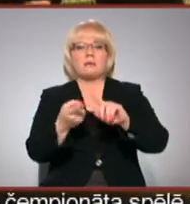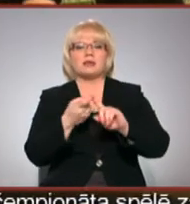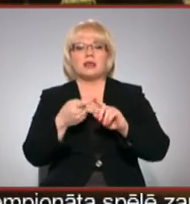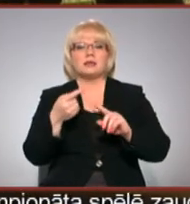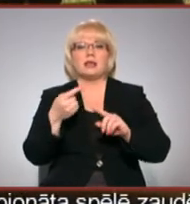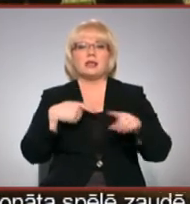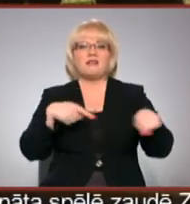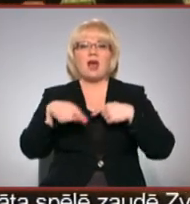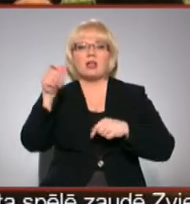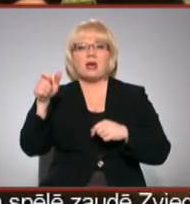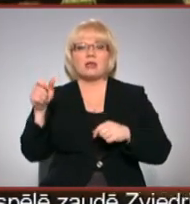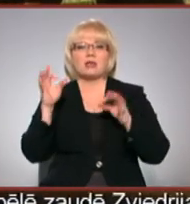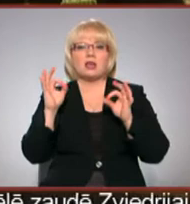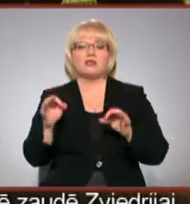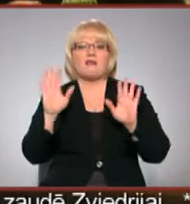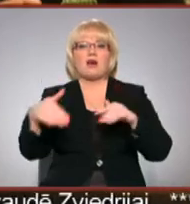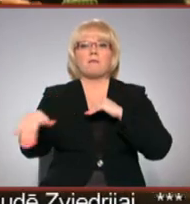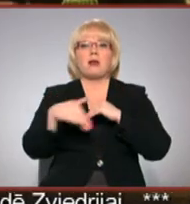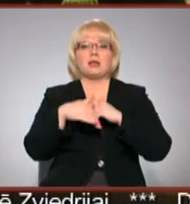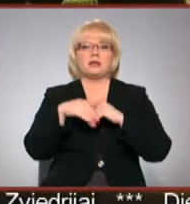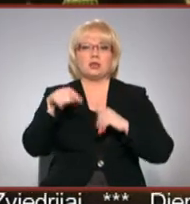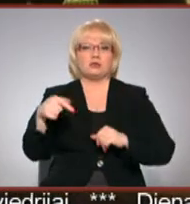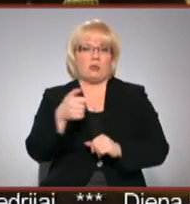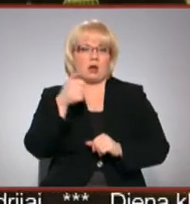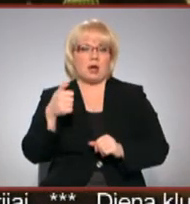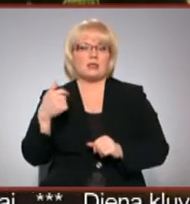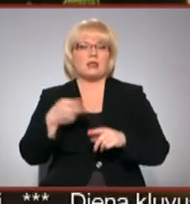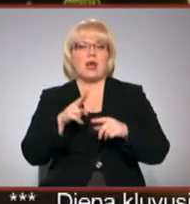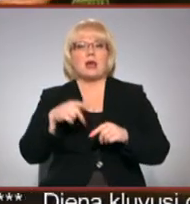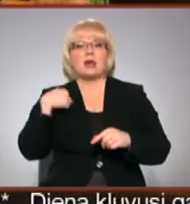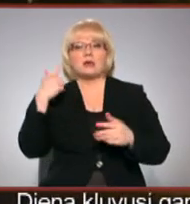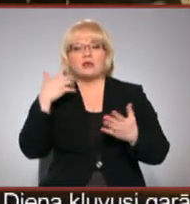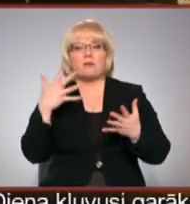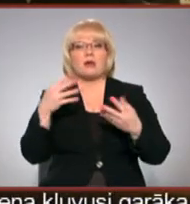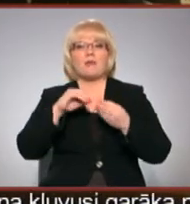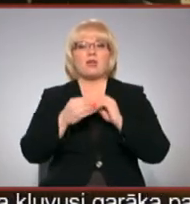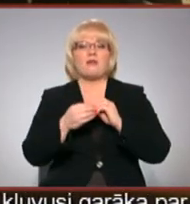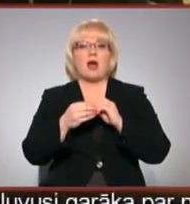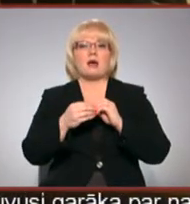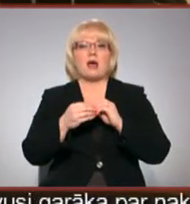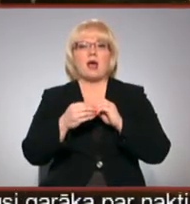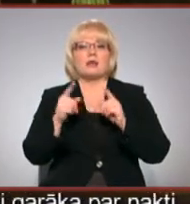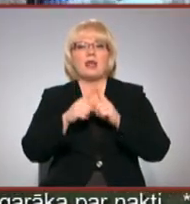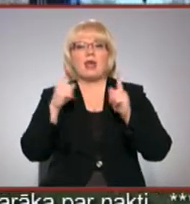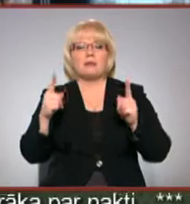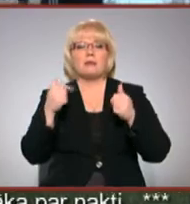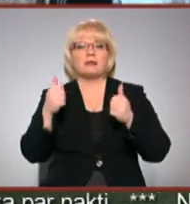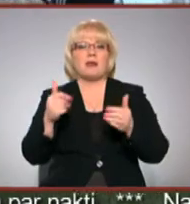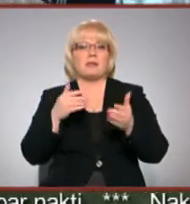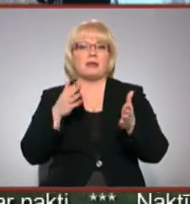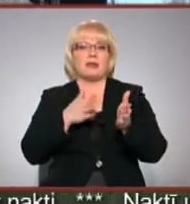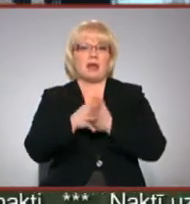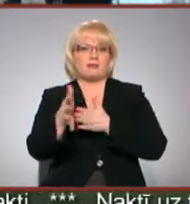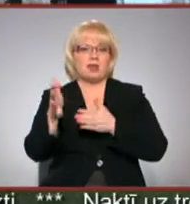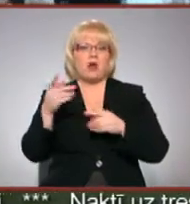spēlētājus, kuri varētu tiešām mums palīdzēt šogad. Tā kā, es domāju, ņemot vērā termiņus, mēs diezgan labi tikām cauri.